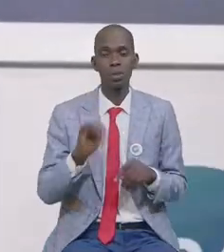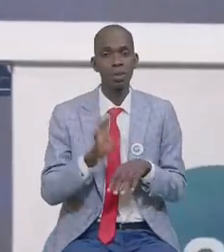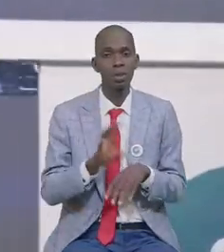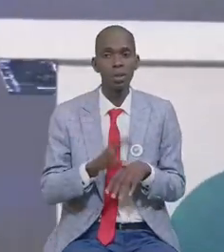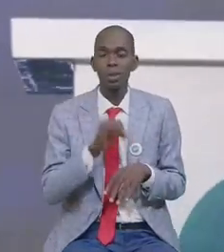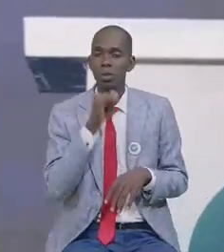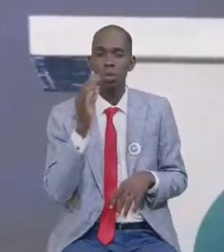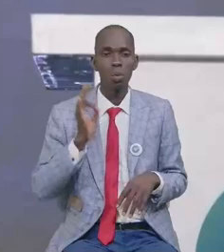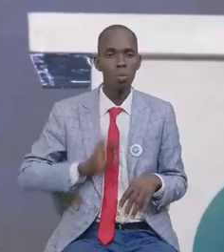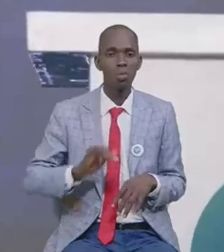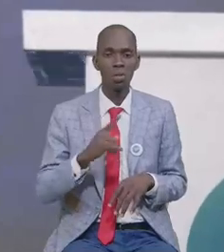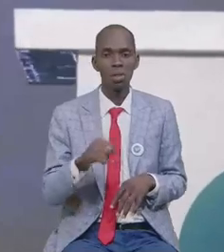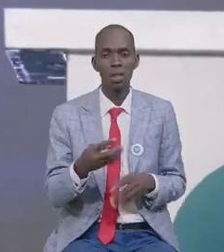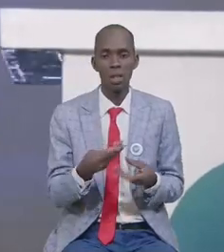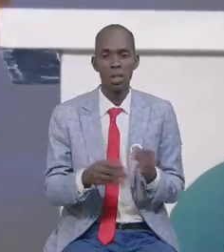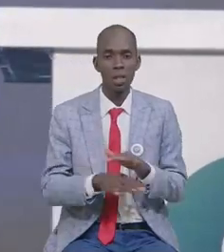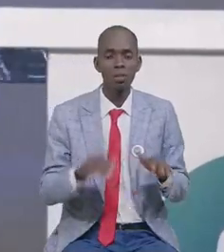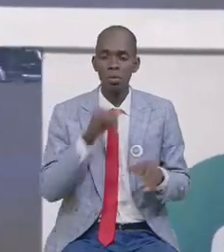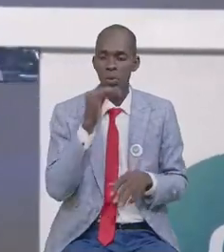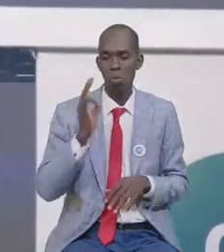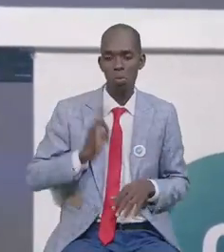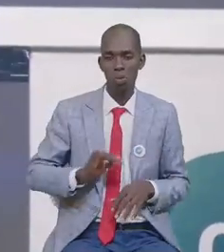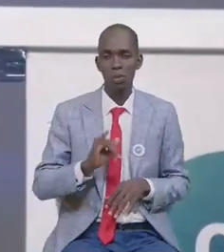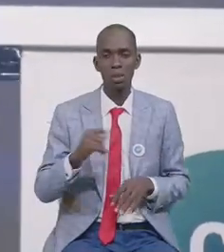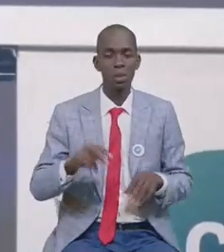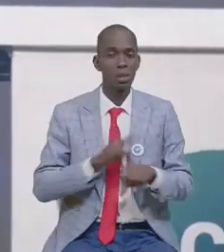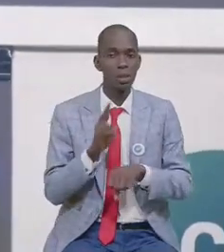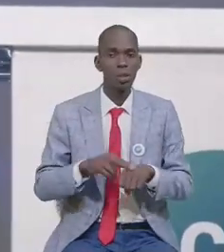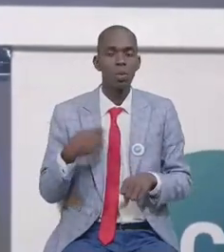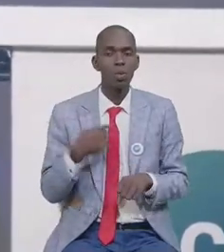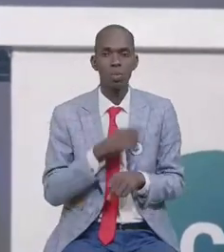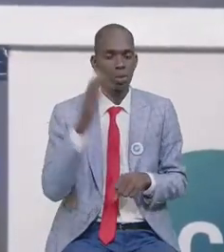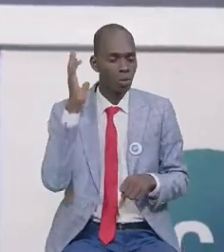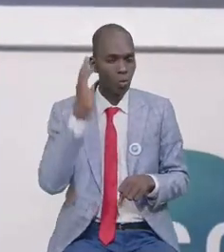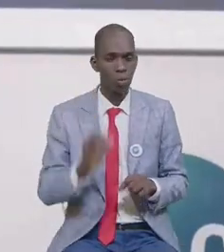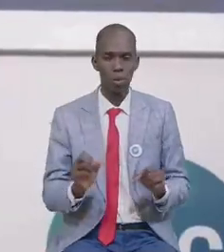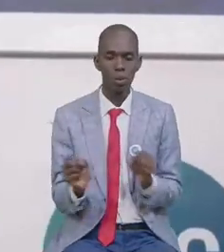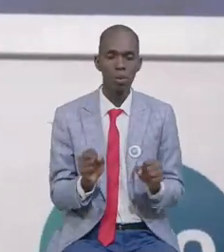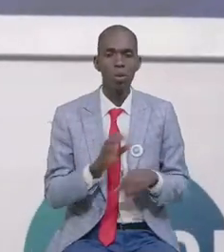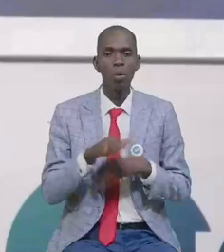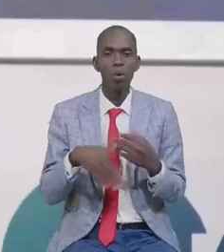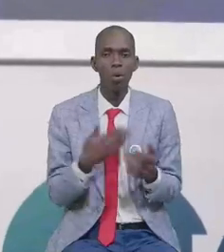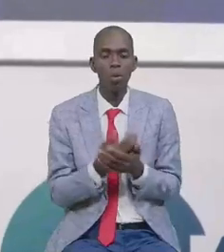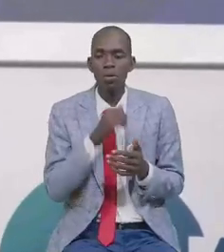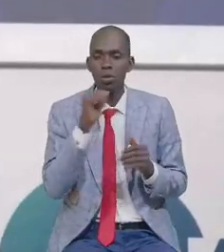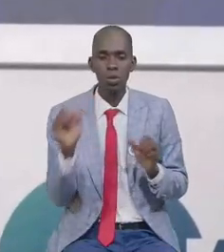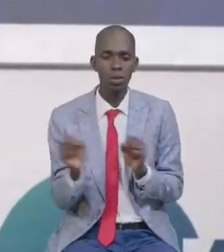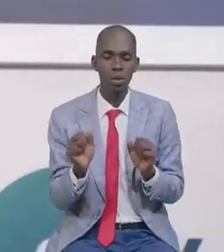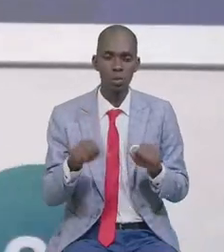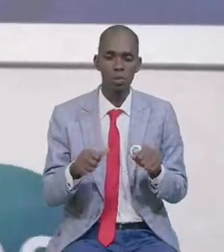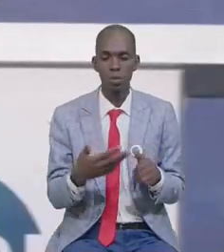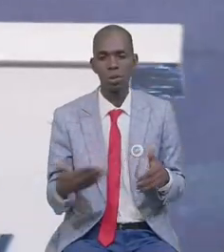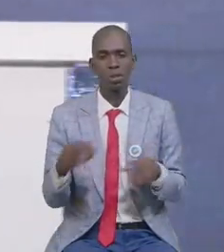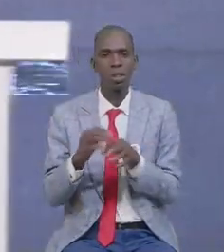qui ne profitent pas au pays, qui ne profitent pas à la nation. Nous allons bouleverser tout cela, ce qui est secouable et non secouable au nom